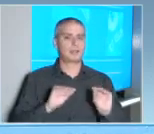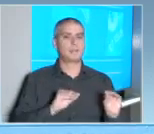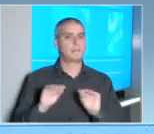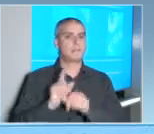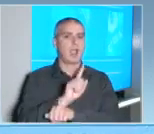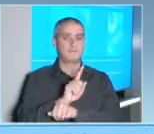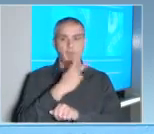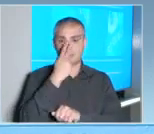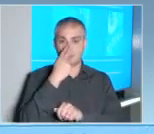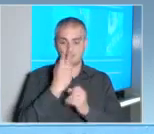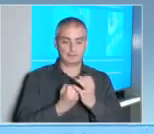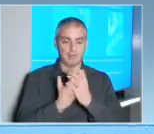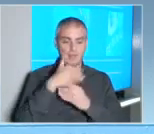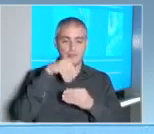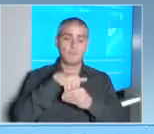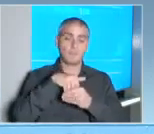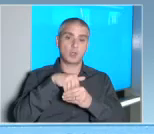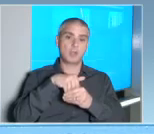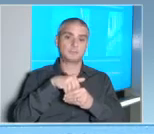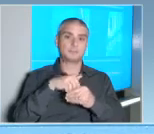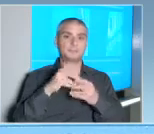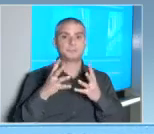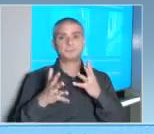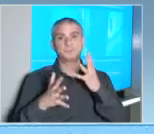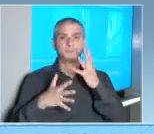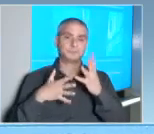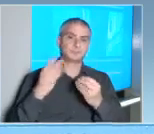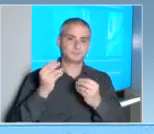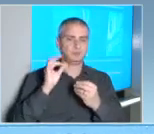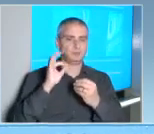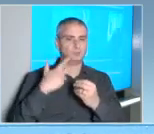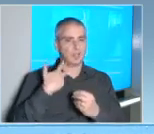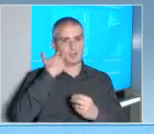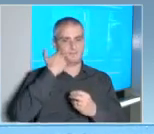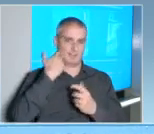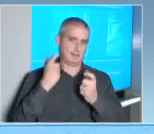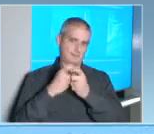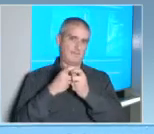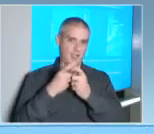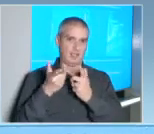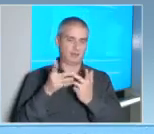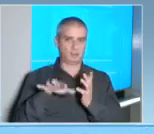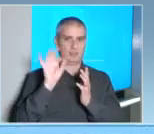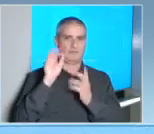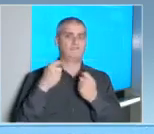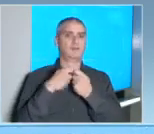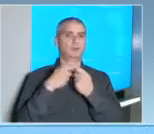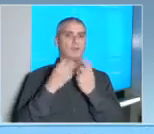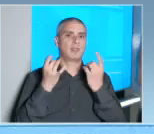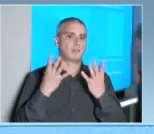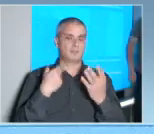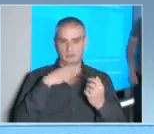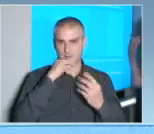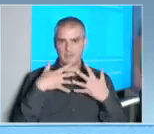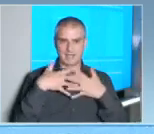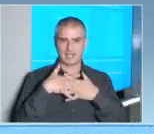מעבר, שמנסים להקים בתוכה איזשהו משהו כדי לפרגן בכל זאת למפלגה שנבחרה והיא שותפה טבעית. אני